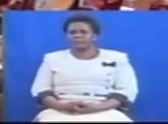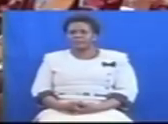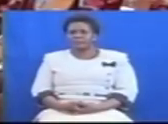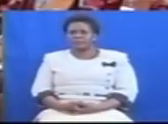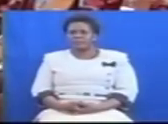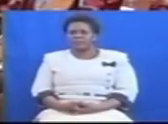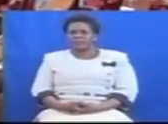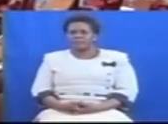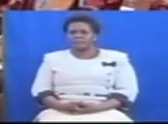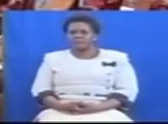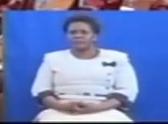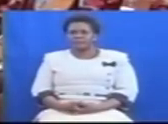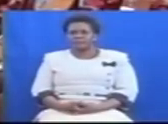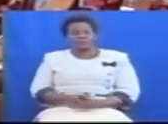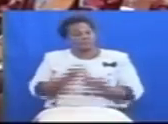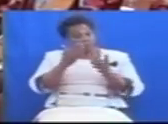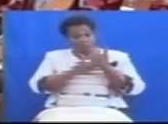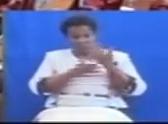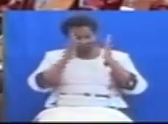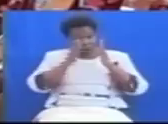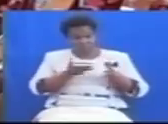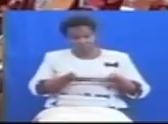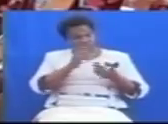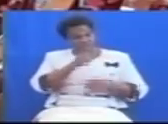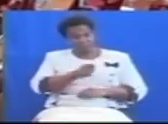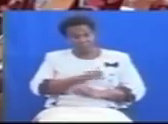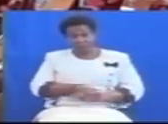Samahani, Mheshimiwa Spika,